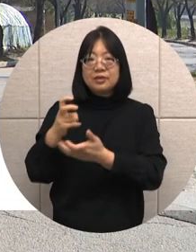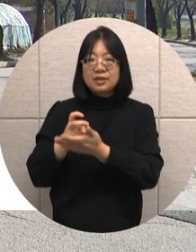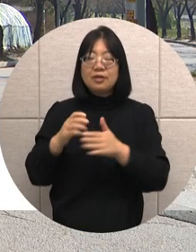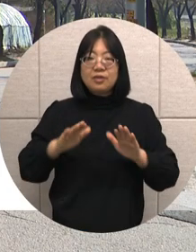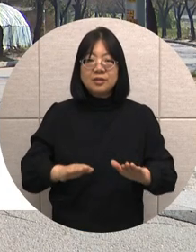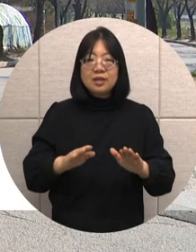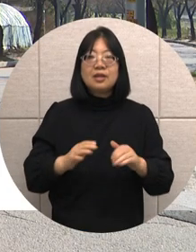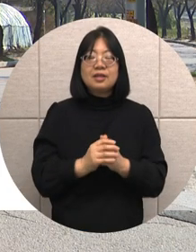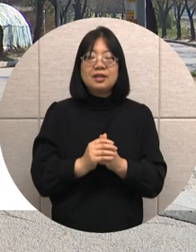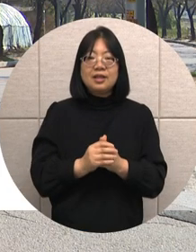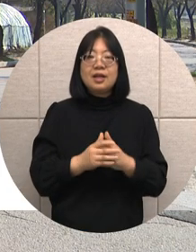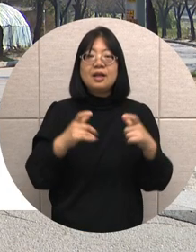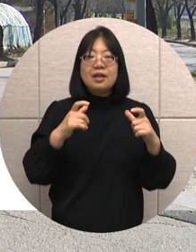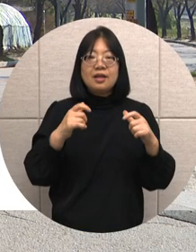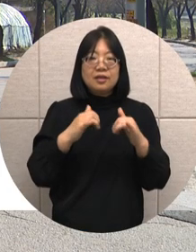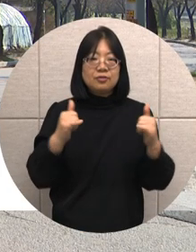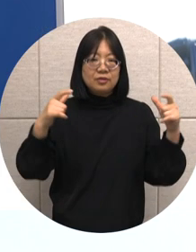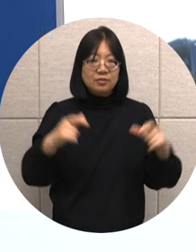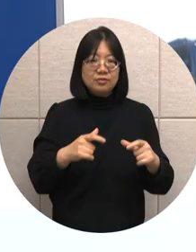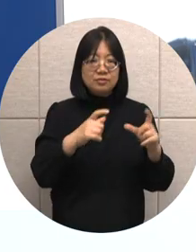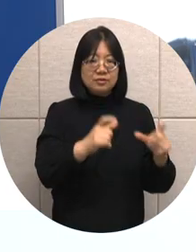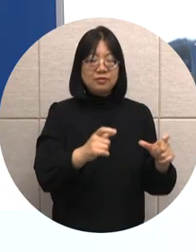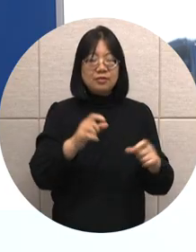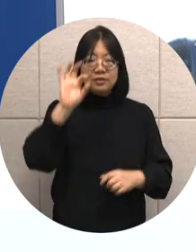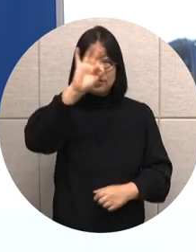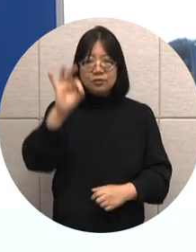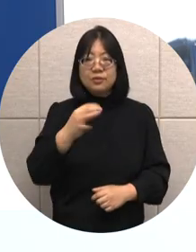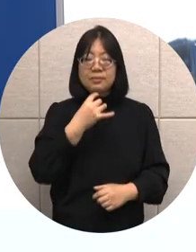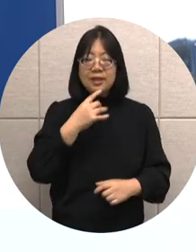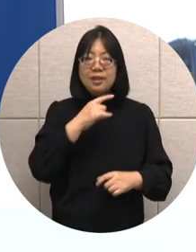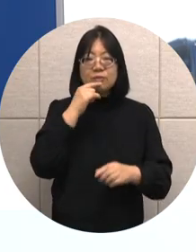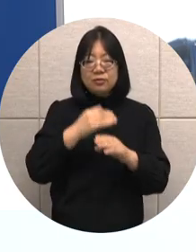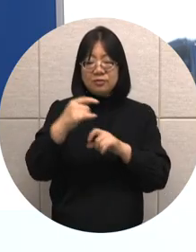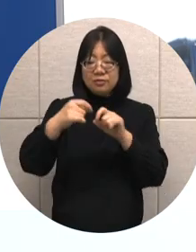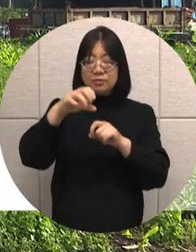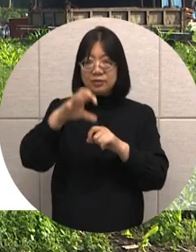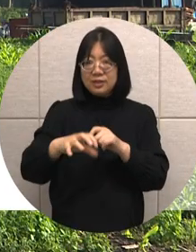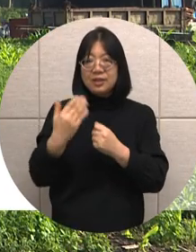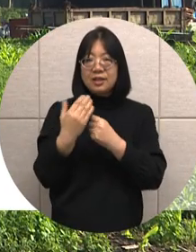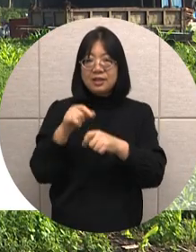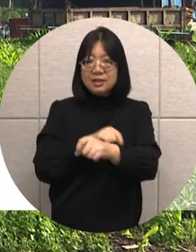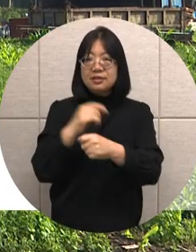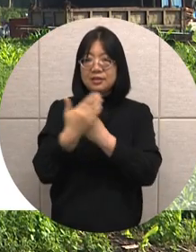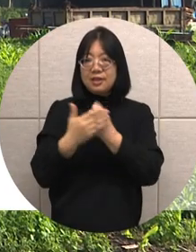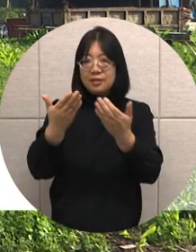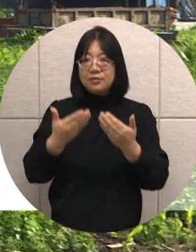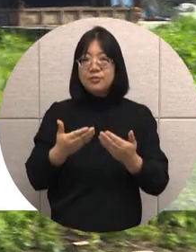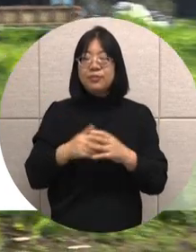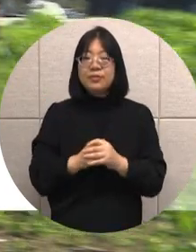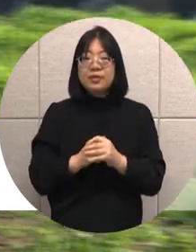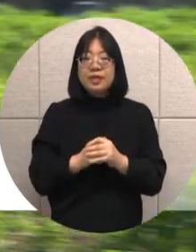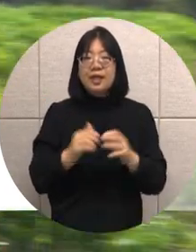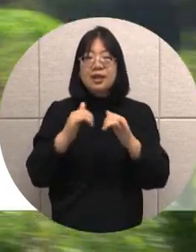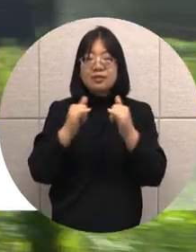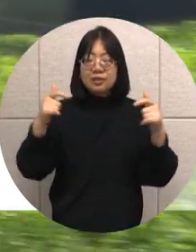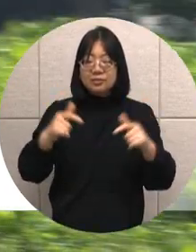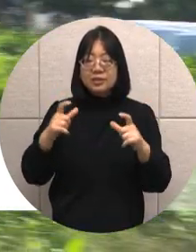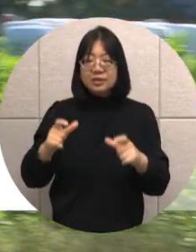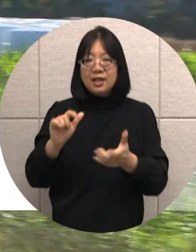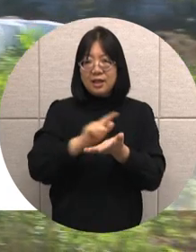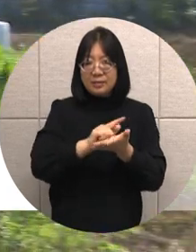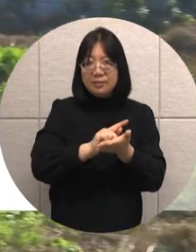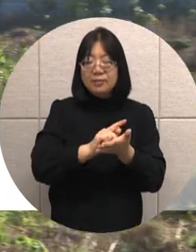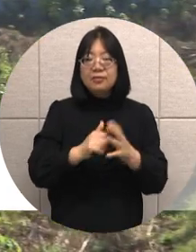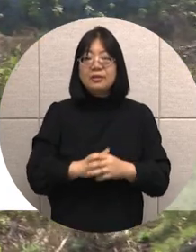현재는 돈의 인구 감소 지역 중 연천 군만 접경 지역으로서 특례를 적용받고 있습니다 돈는 인구 감소 지역인